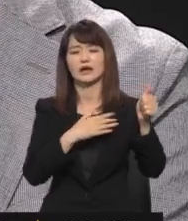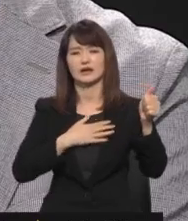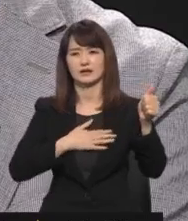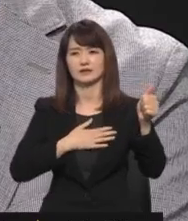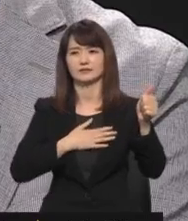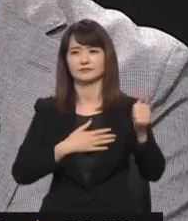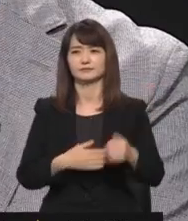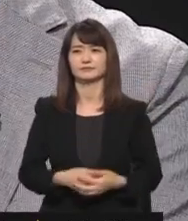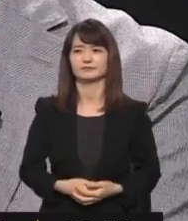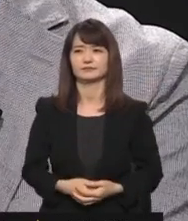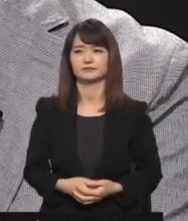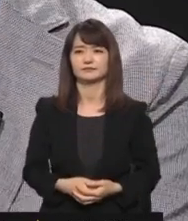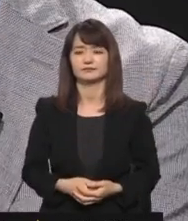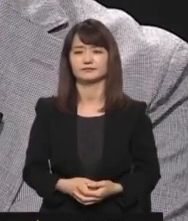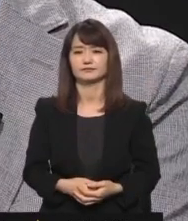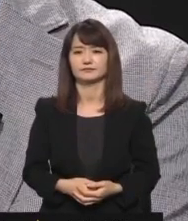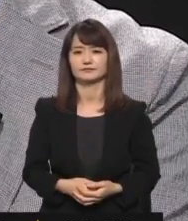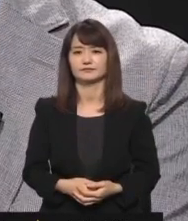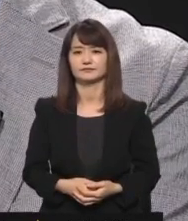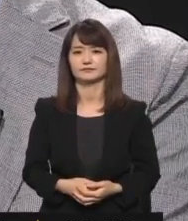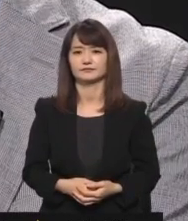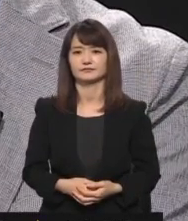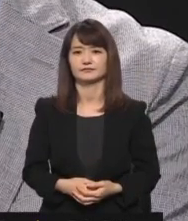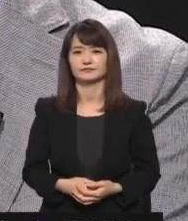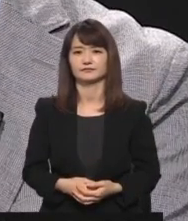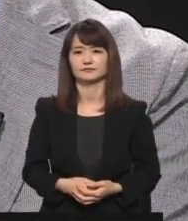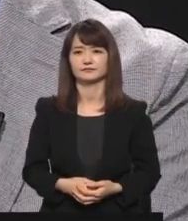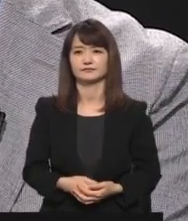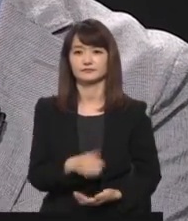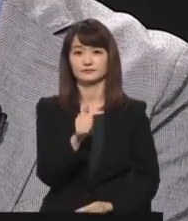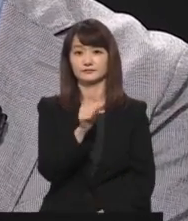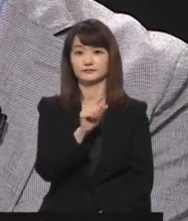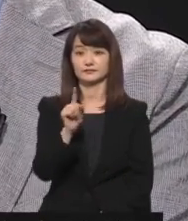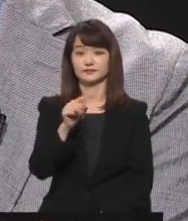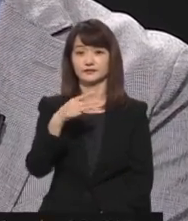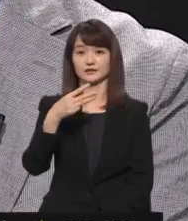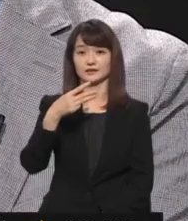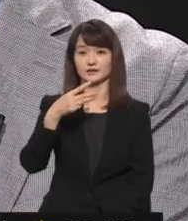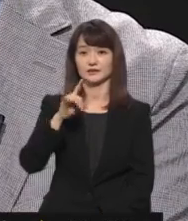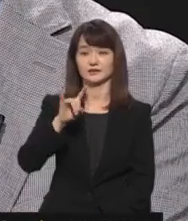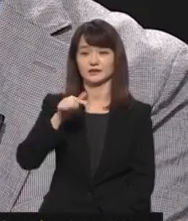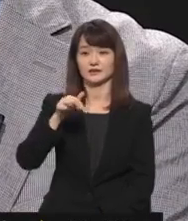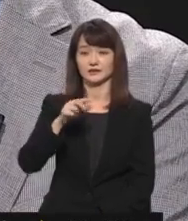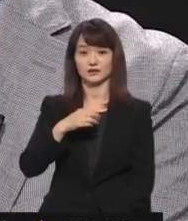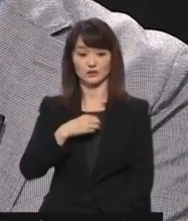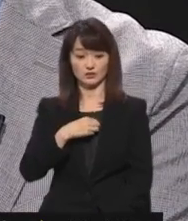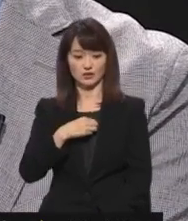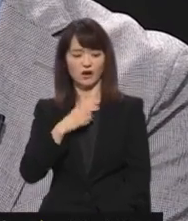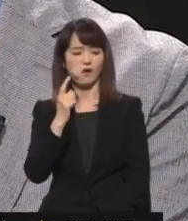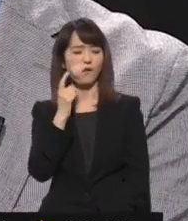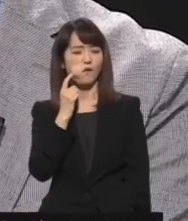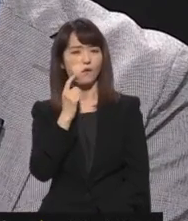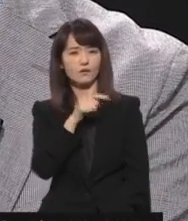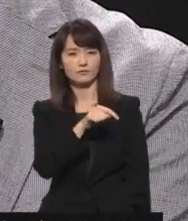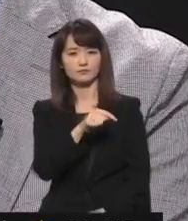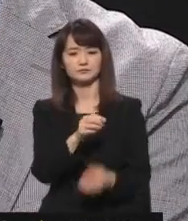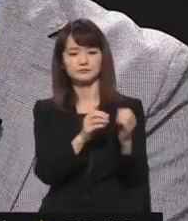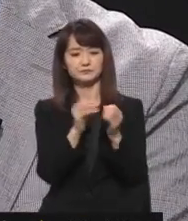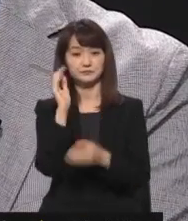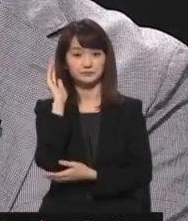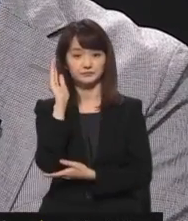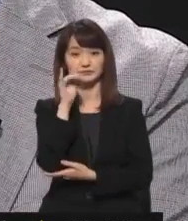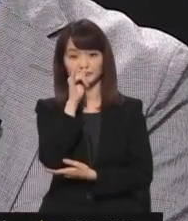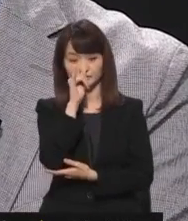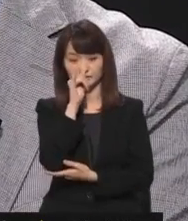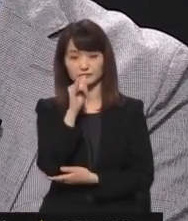아는 사실이고 이것에 대해서 아태 경우에는 뻥 이라고 지금 서울 치고 있는 것이고 또 뭐 소설일 수도 있다